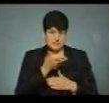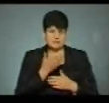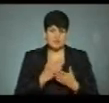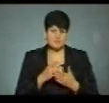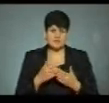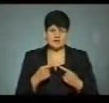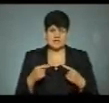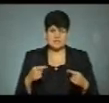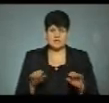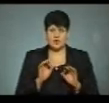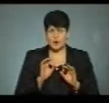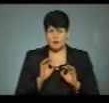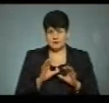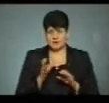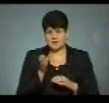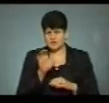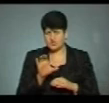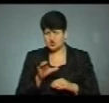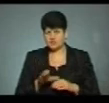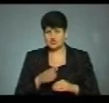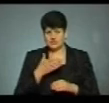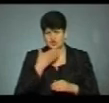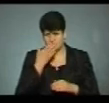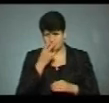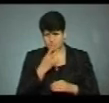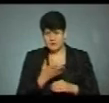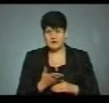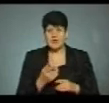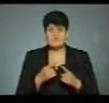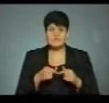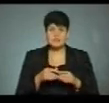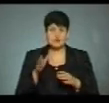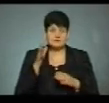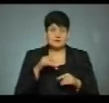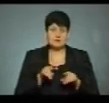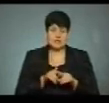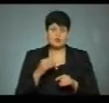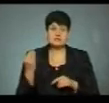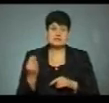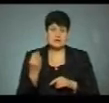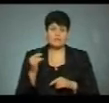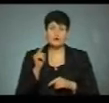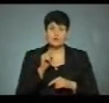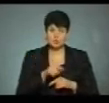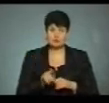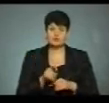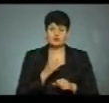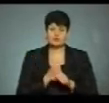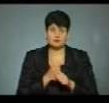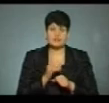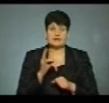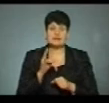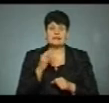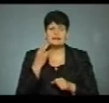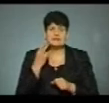різні коментарі, читаємо в інтернеті, всі прекрасно все знають. Але відділ освіти також зацікавлений в тому, щоб зробити як найкраще.